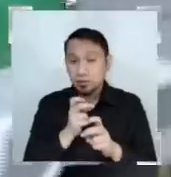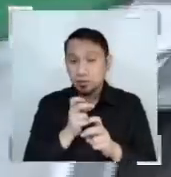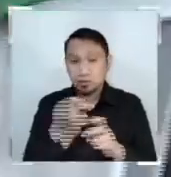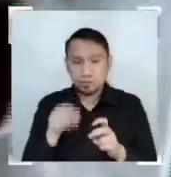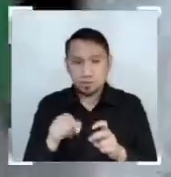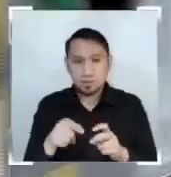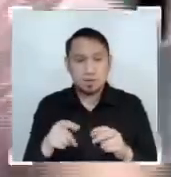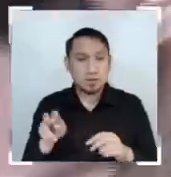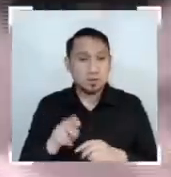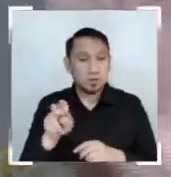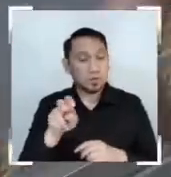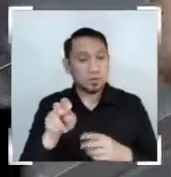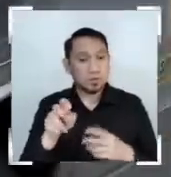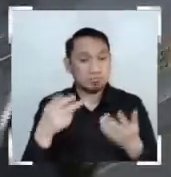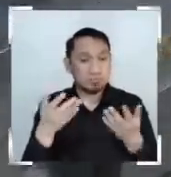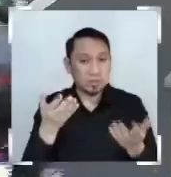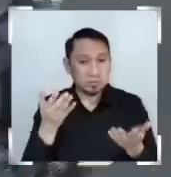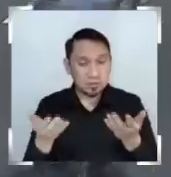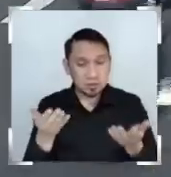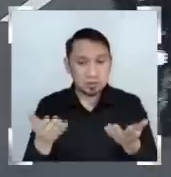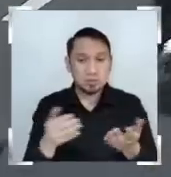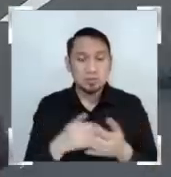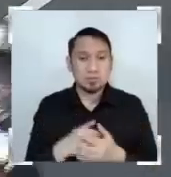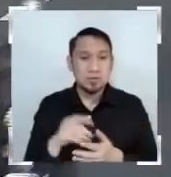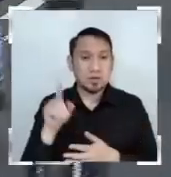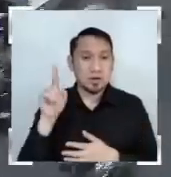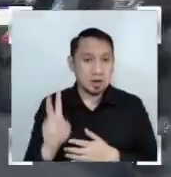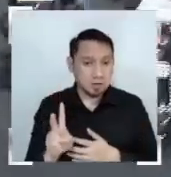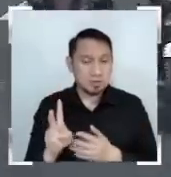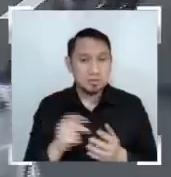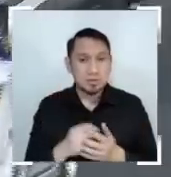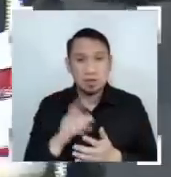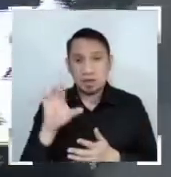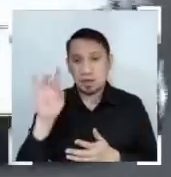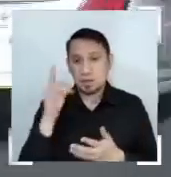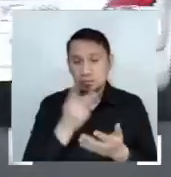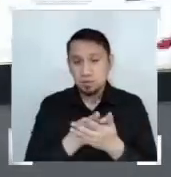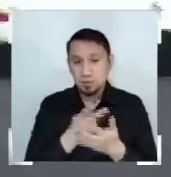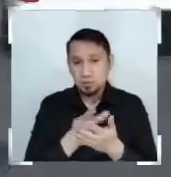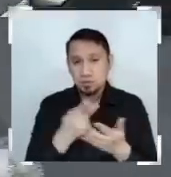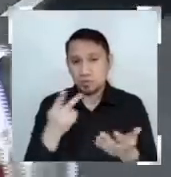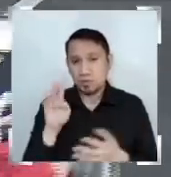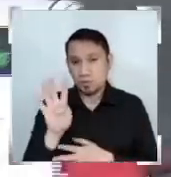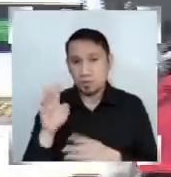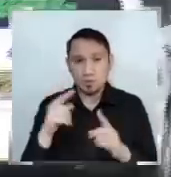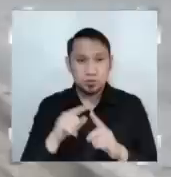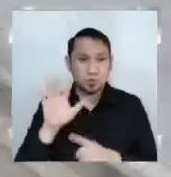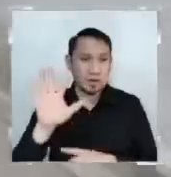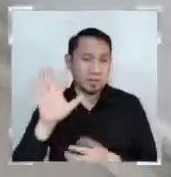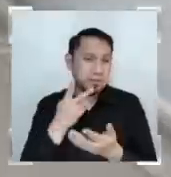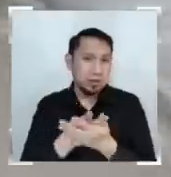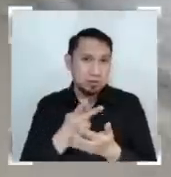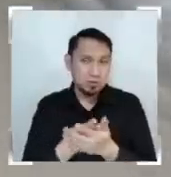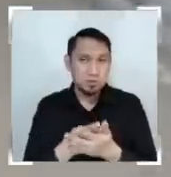cost, tingin natin yung around karahati dyan sa 8 pesos, yung 4 to 5 pesos, ay sobra talaga yan.